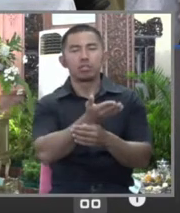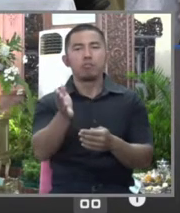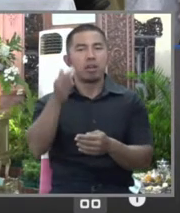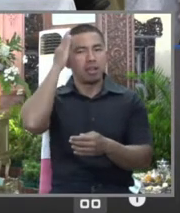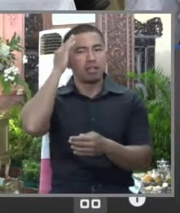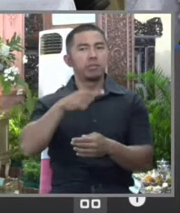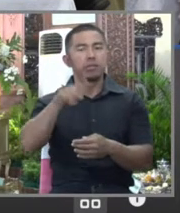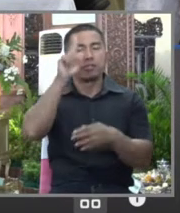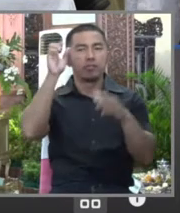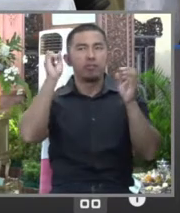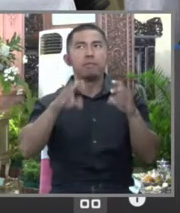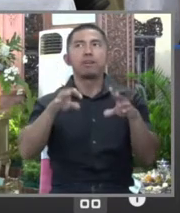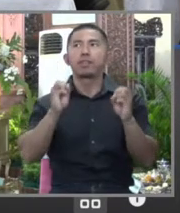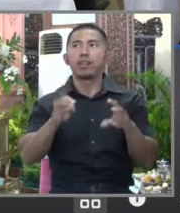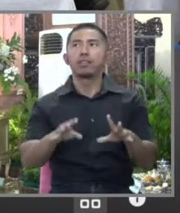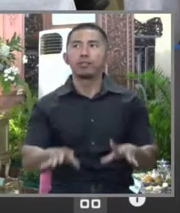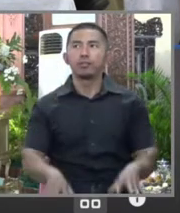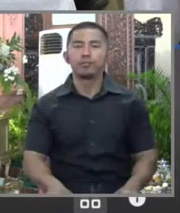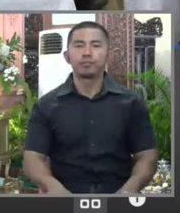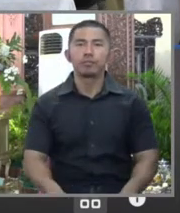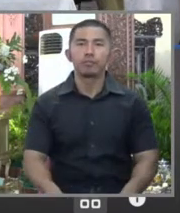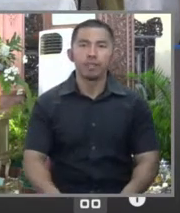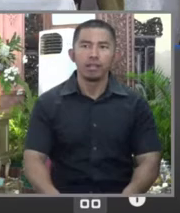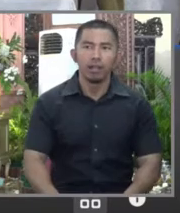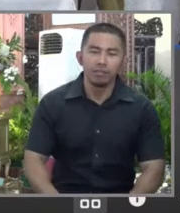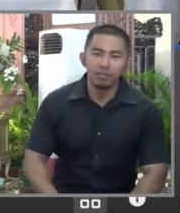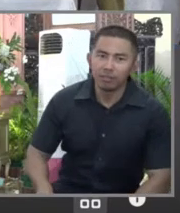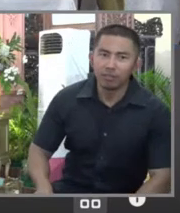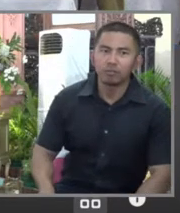assalamualaikum warahmatullahi wabarakatuh.